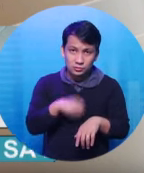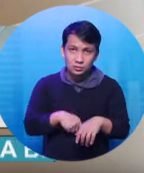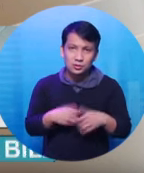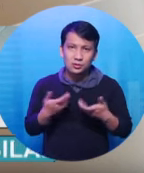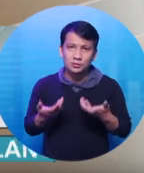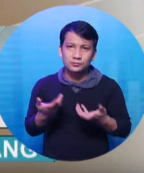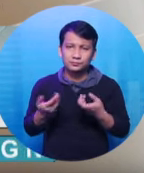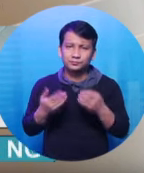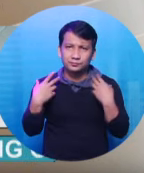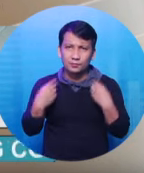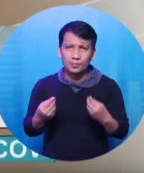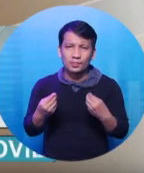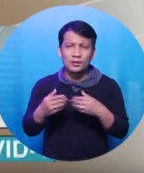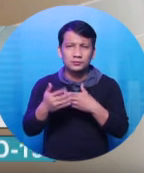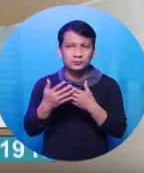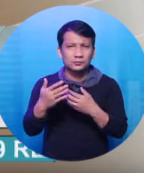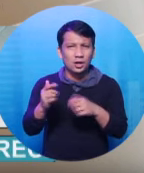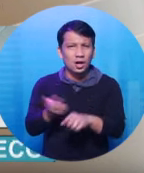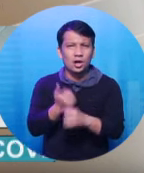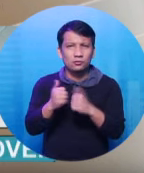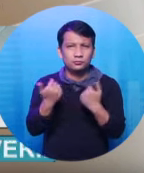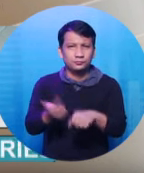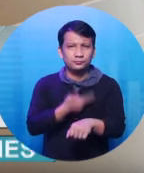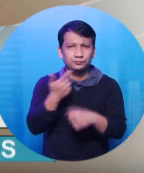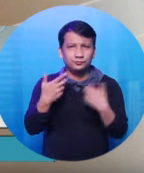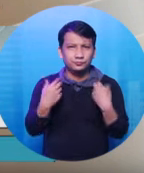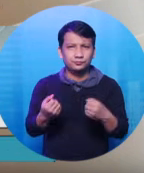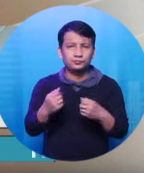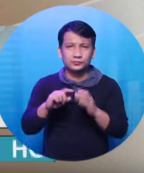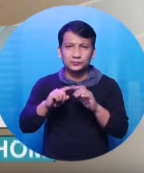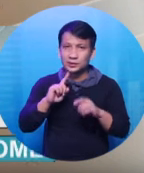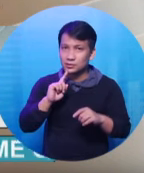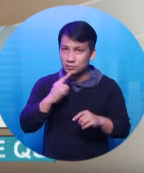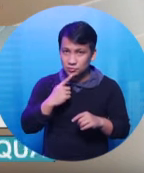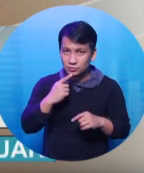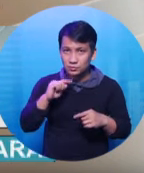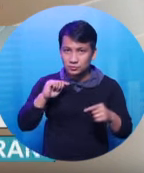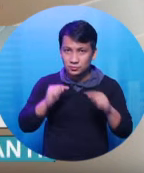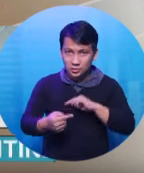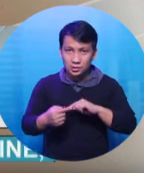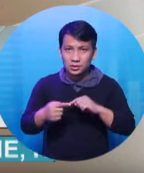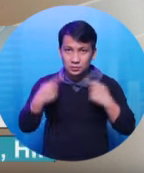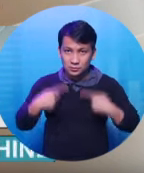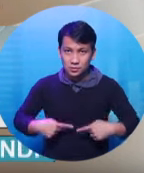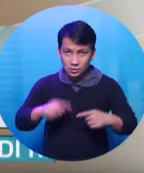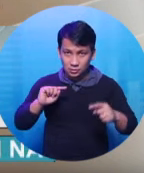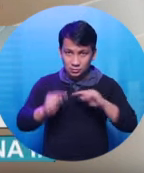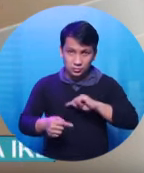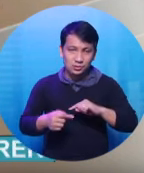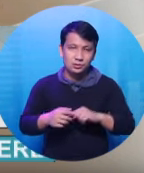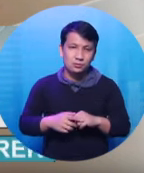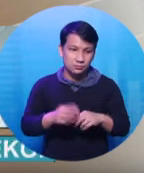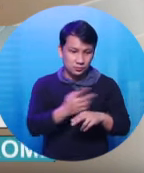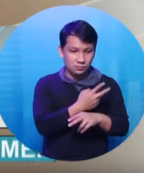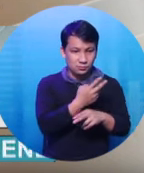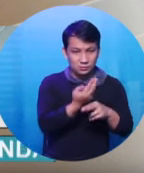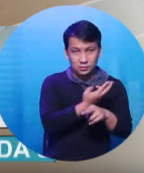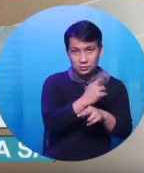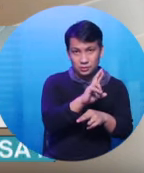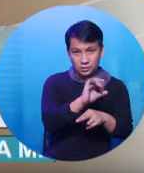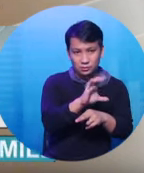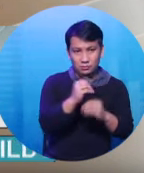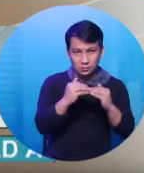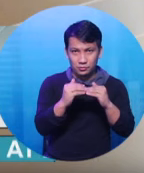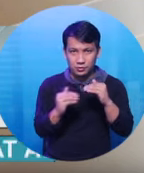of yung healing para malaman kung pwede bang serious physical injury yan from a regular bousy case.